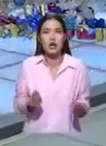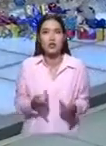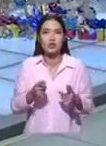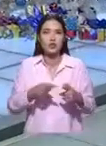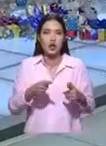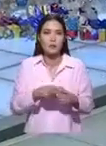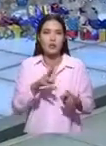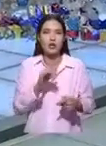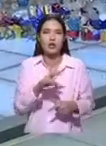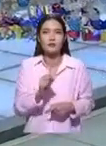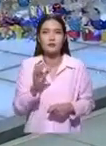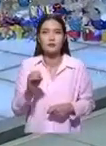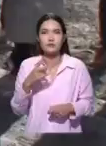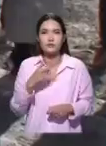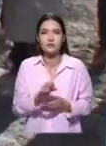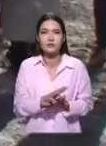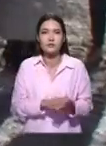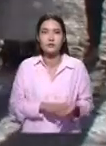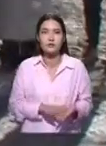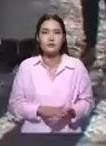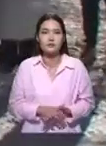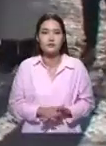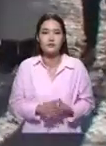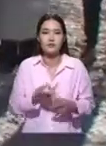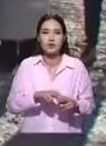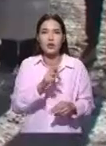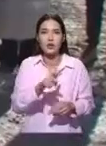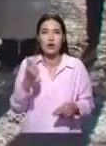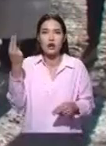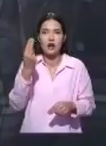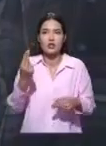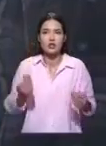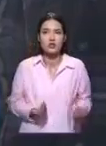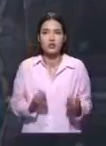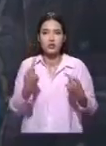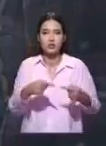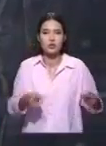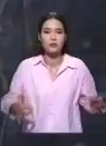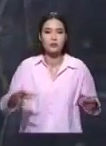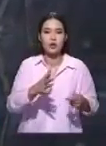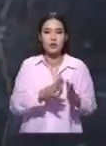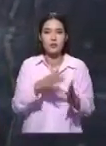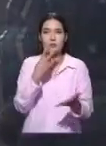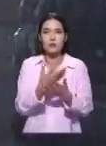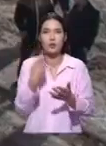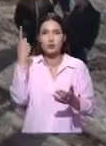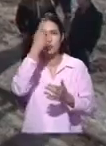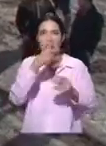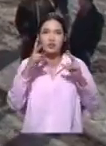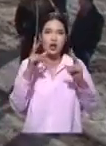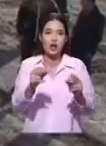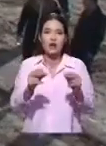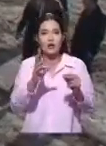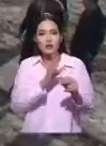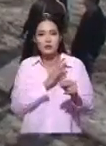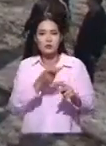жилье. Дана Ермак продолжит. Эти люди – астанчане, жители других регионов. Почти год ждут обещанного новоселья в этом доме.